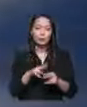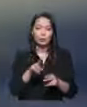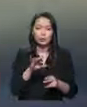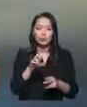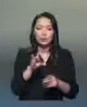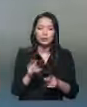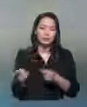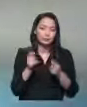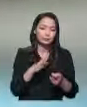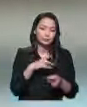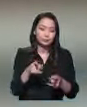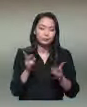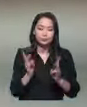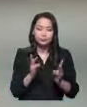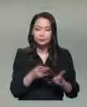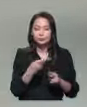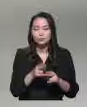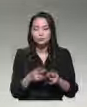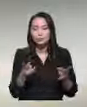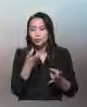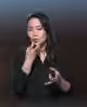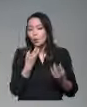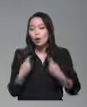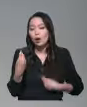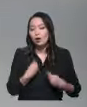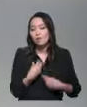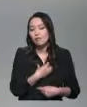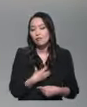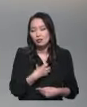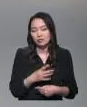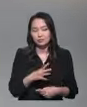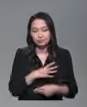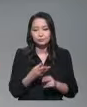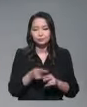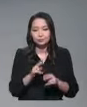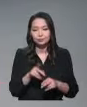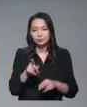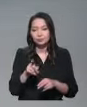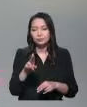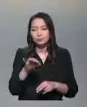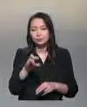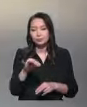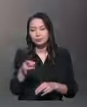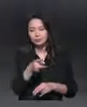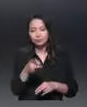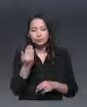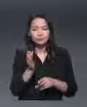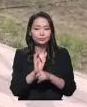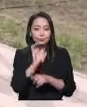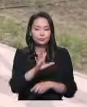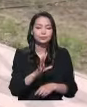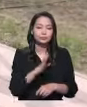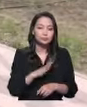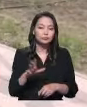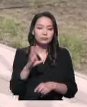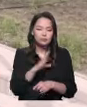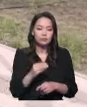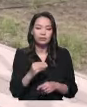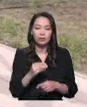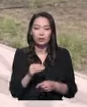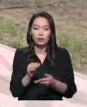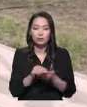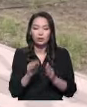всего пострадавшие нуждались в теплой одежде, вспоминает Акмарал. К слову, подмогу в родной Кабдинский район она отправляет 2-й год подряд. А менеджер из